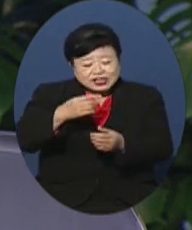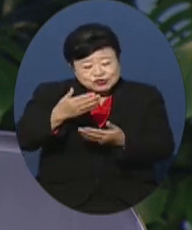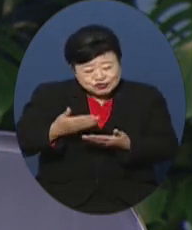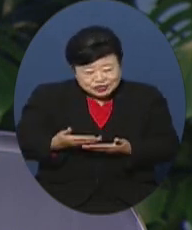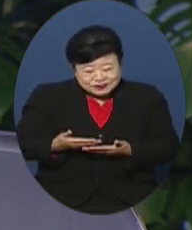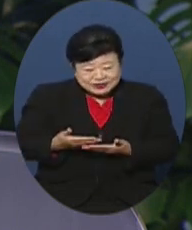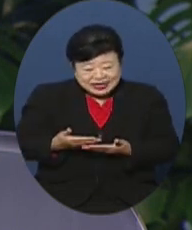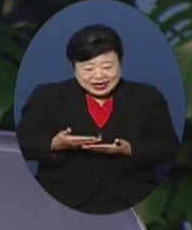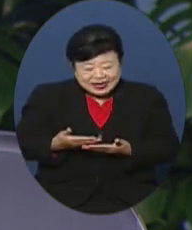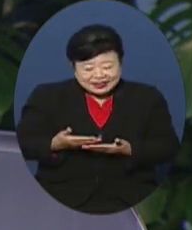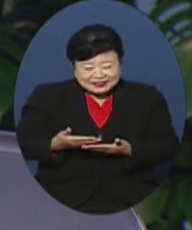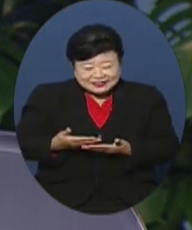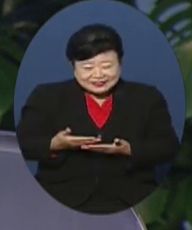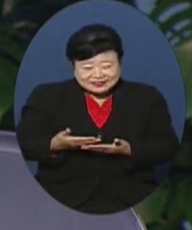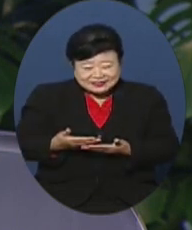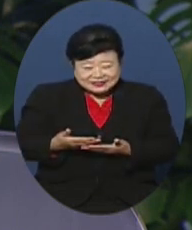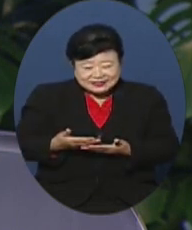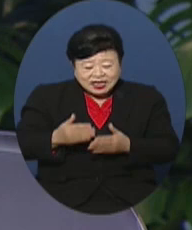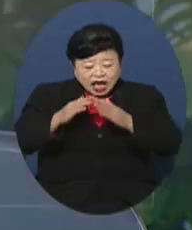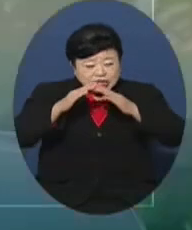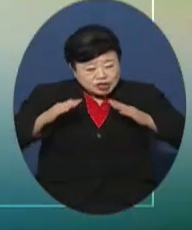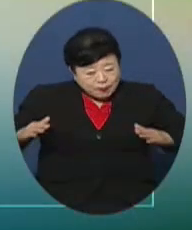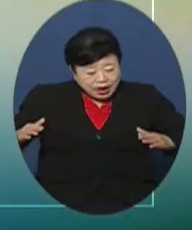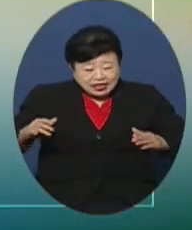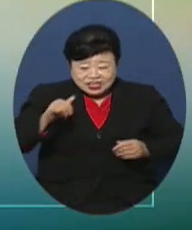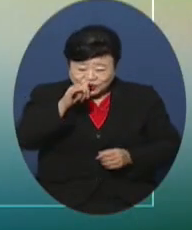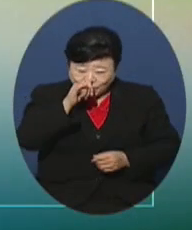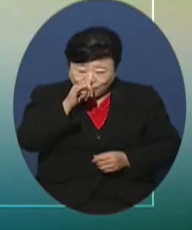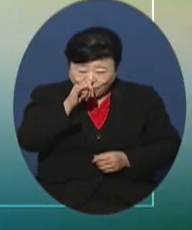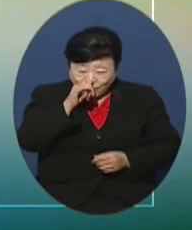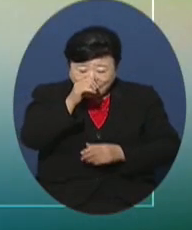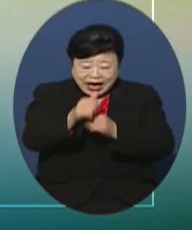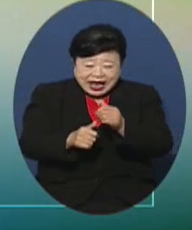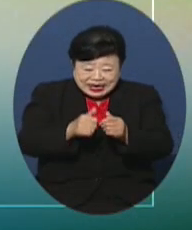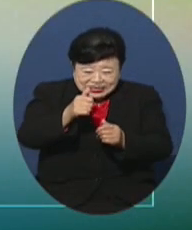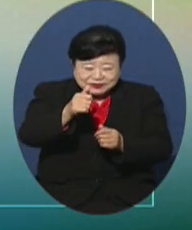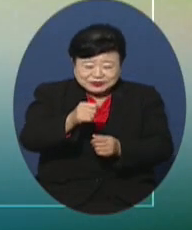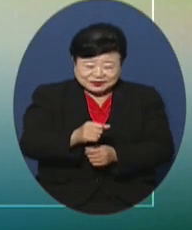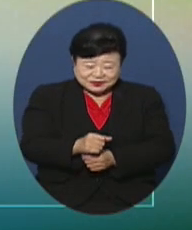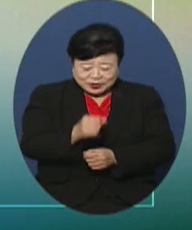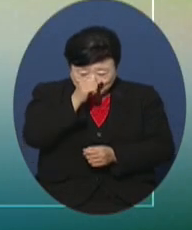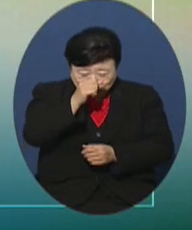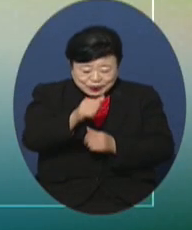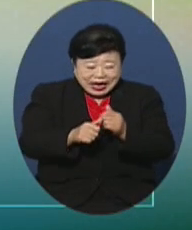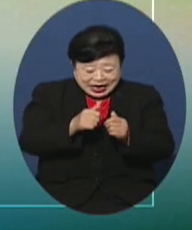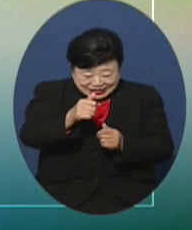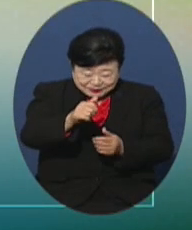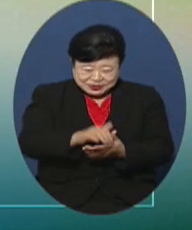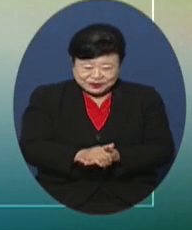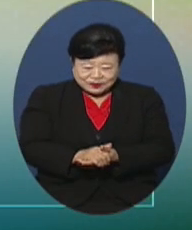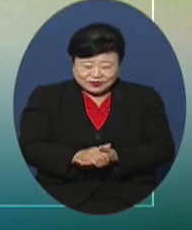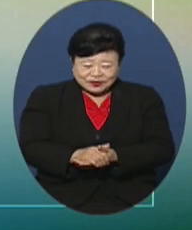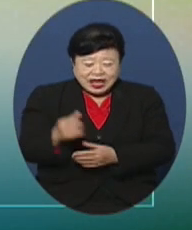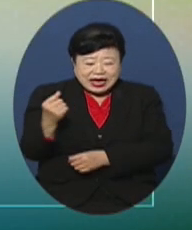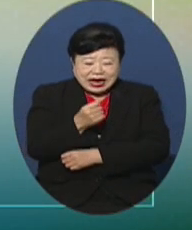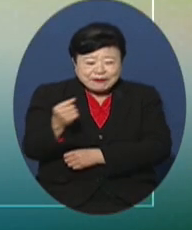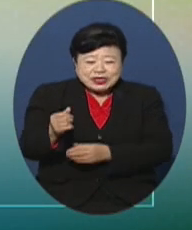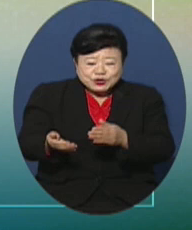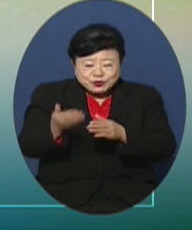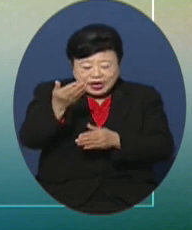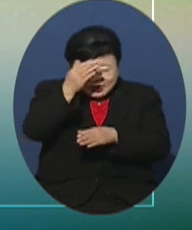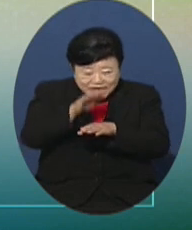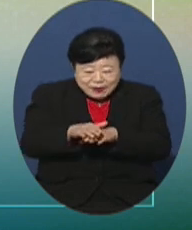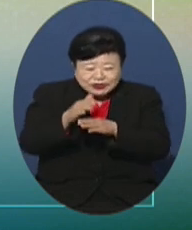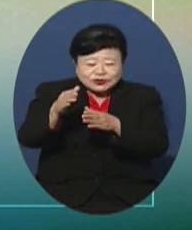알려주셨습니다. 천막에 있어도 하나님을 좋을 하나님이시고 가만히 위에